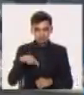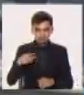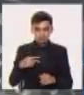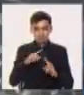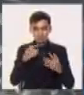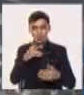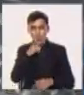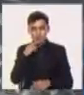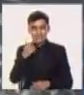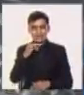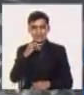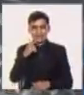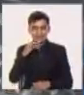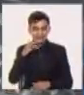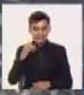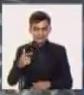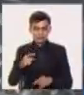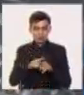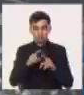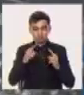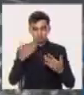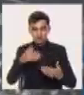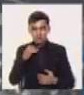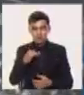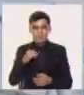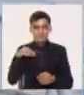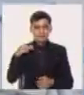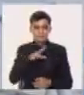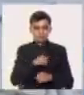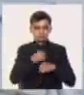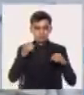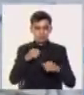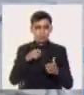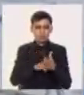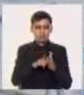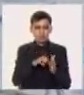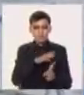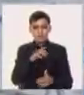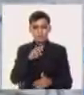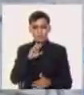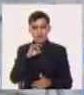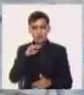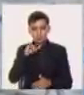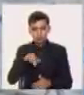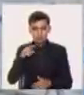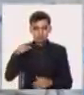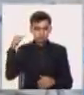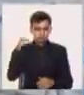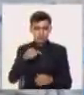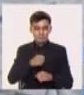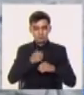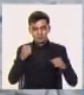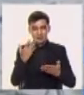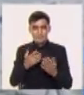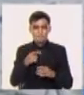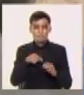Игоря Гречушкина. Президент Ливана заявил, что причиной мощнейшего взрыва в Бейруте вполне могли быть ракетный удар или бомба. Сейчас